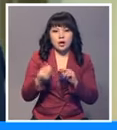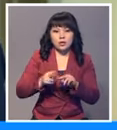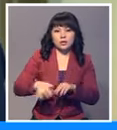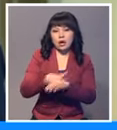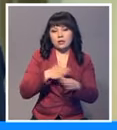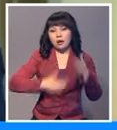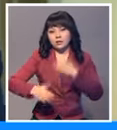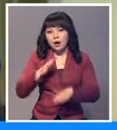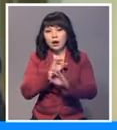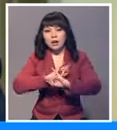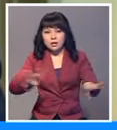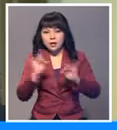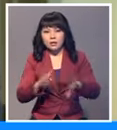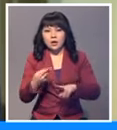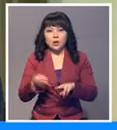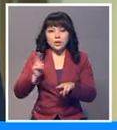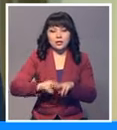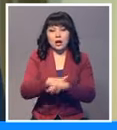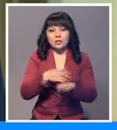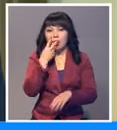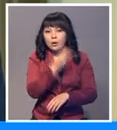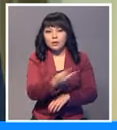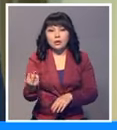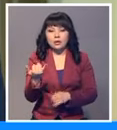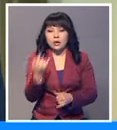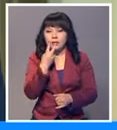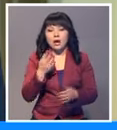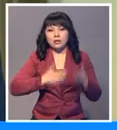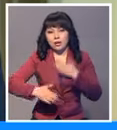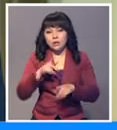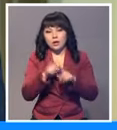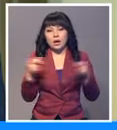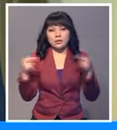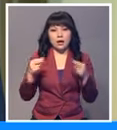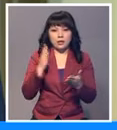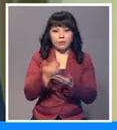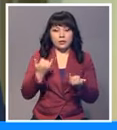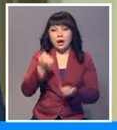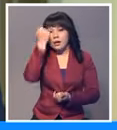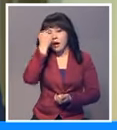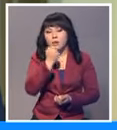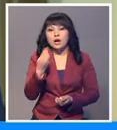үлкен ризашылықпенен біз осының барлығын көріп бара жатырмыз. Рахмет,